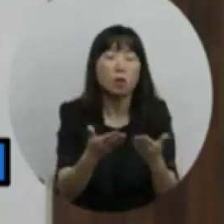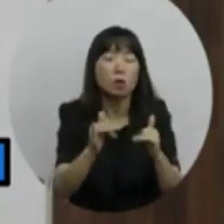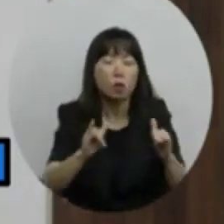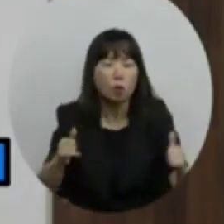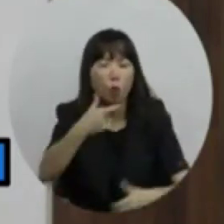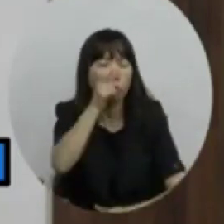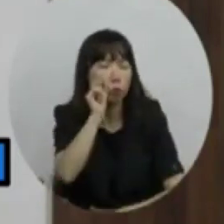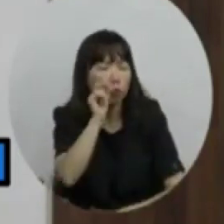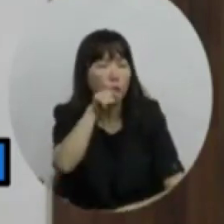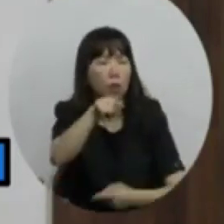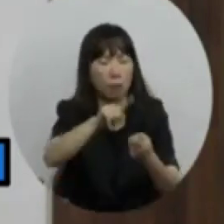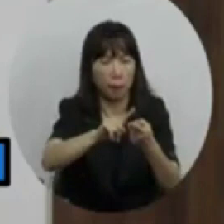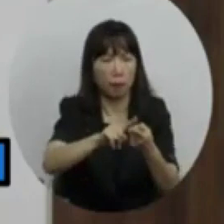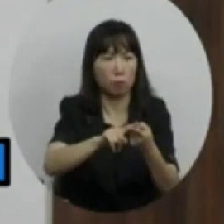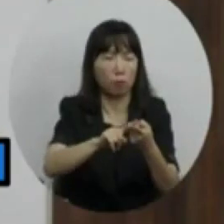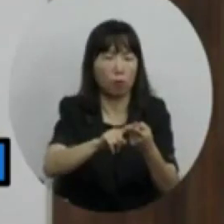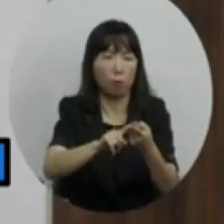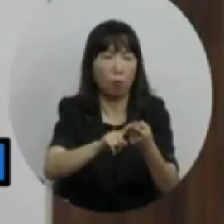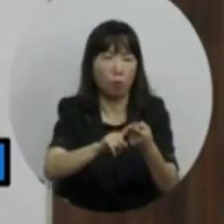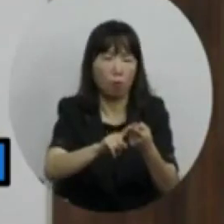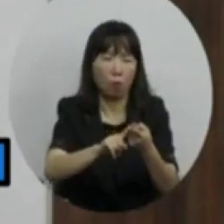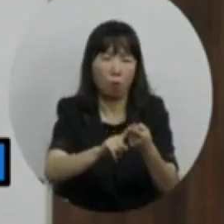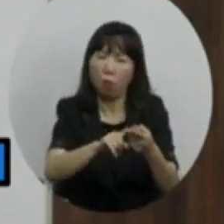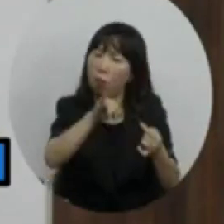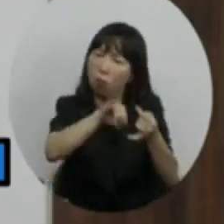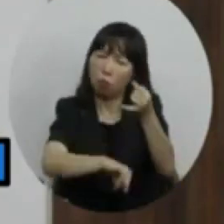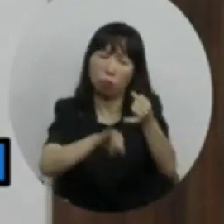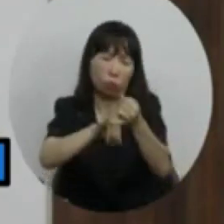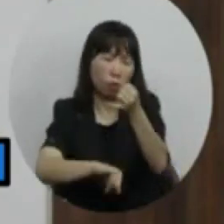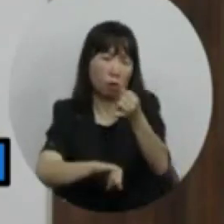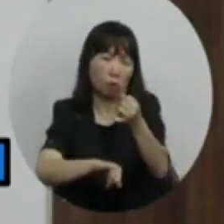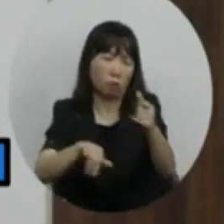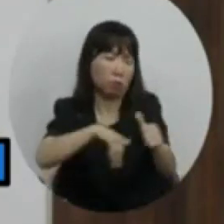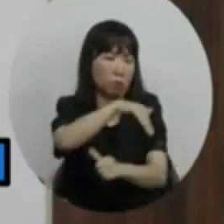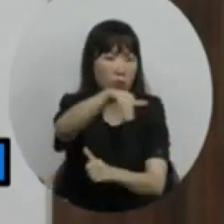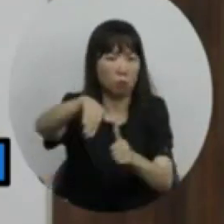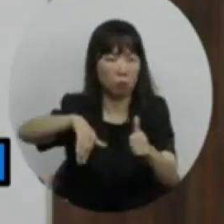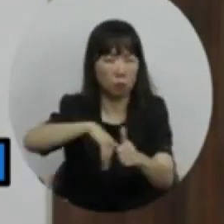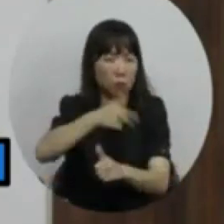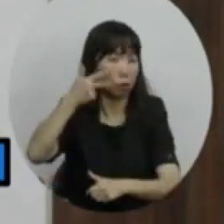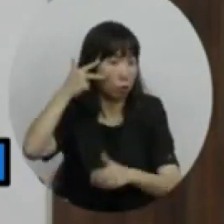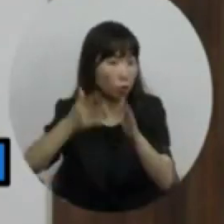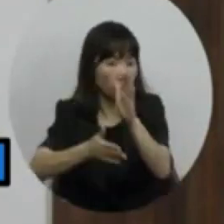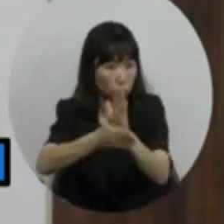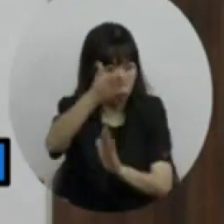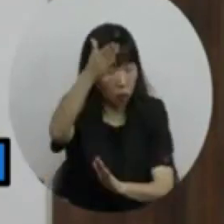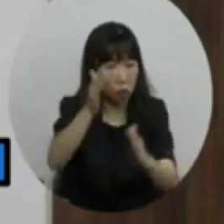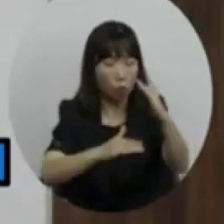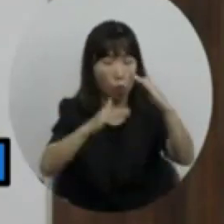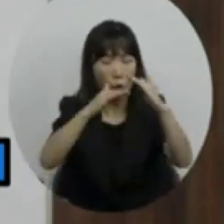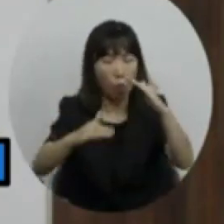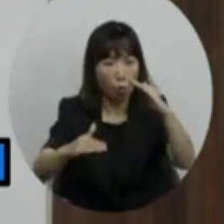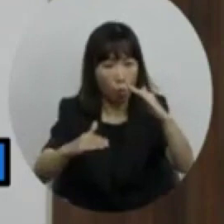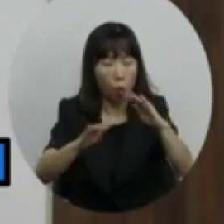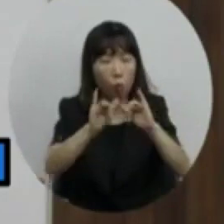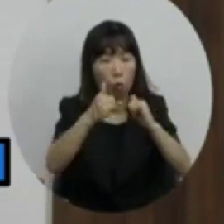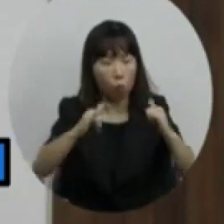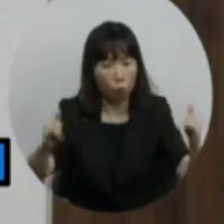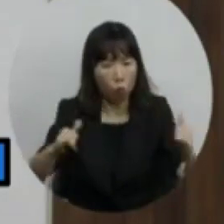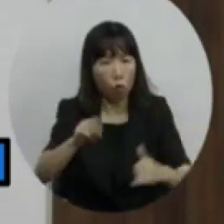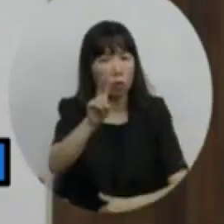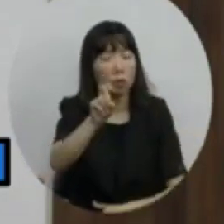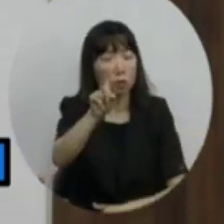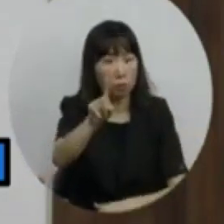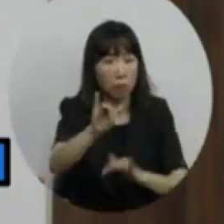운운하며 의회 인력 지원 약속도 못 지키는 상황에서 여지시 총공무원 1010명 중